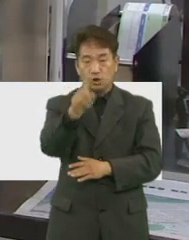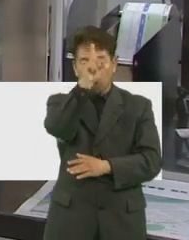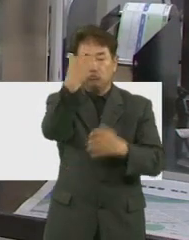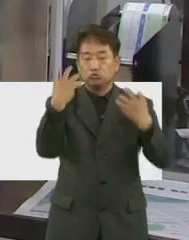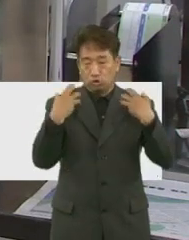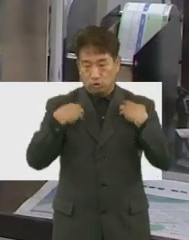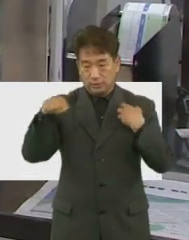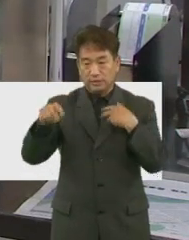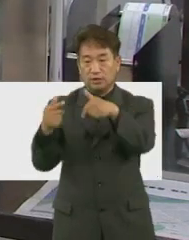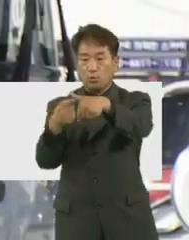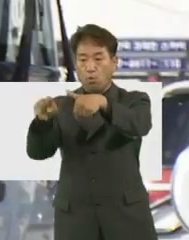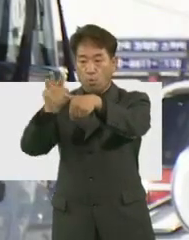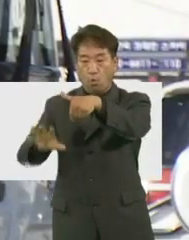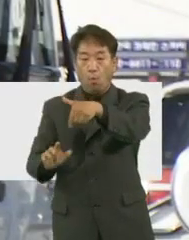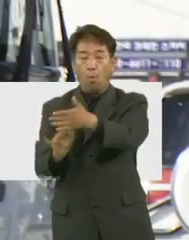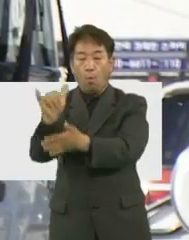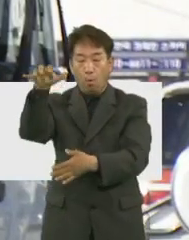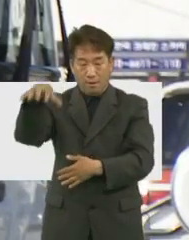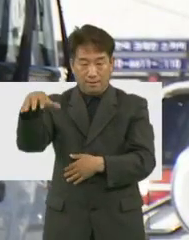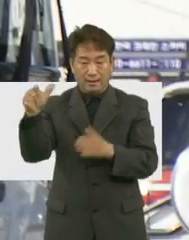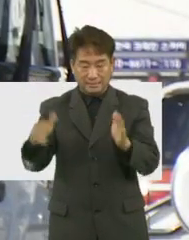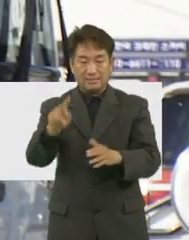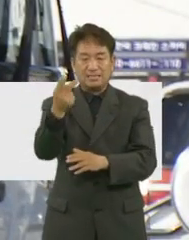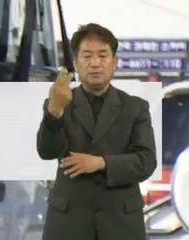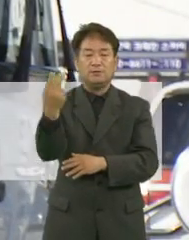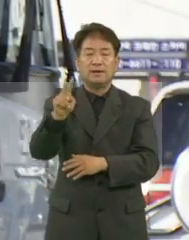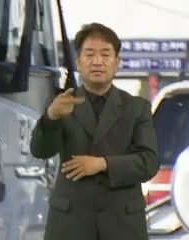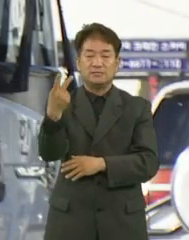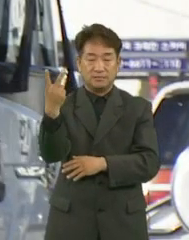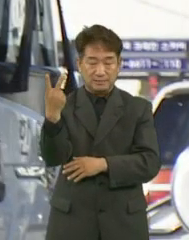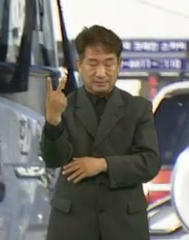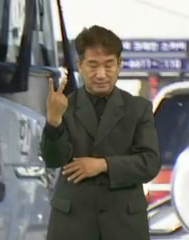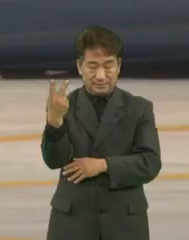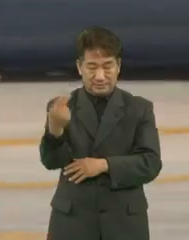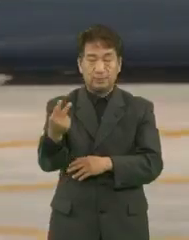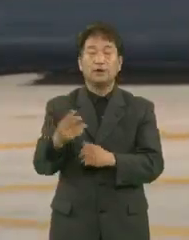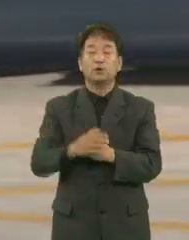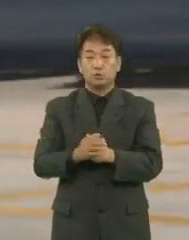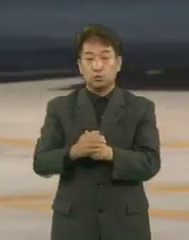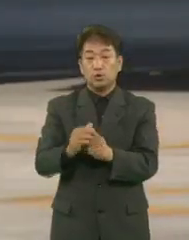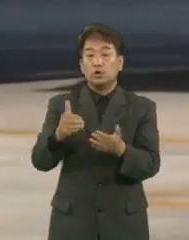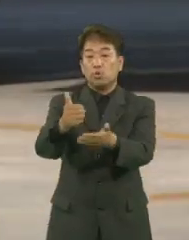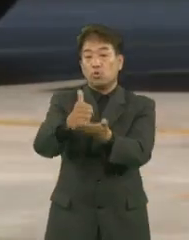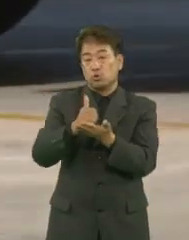구간은 22,200원으로 승객 추이에 따라 운행 횟수가 늘어날 예정입니다.